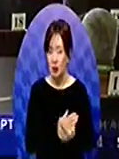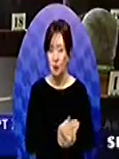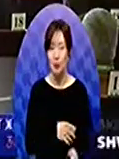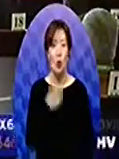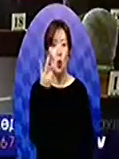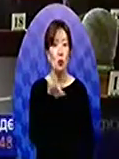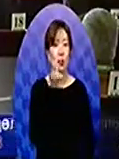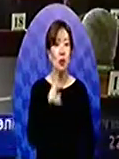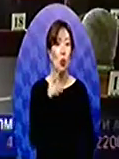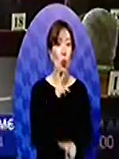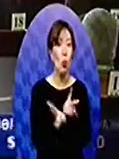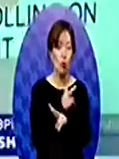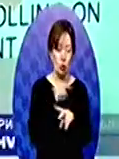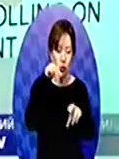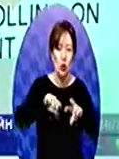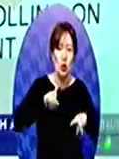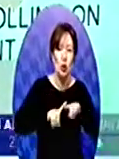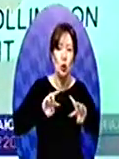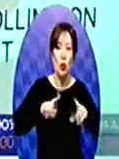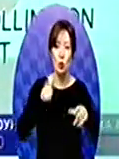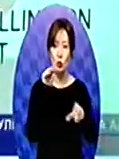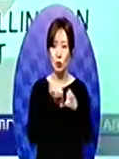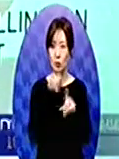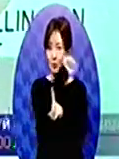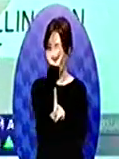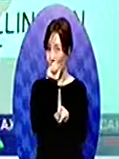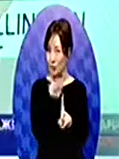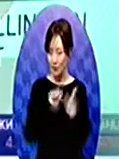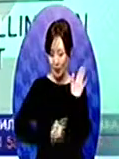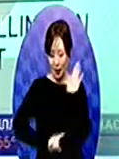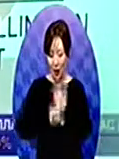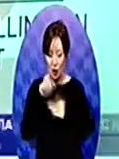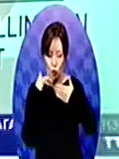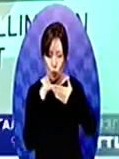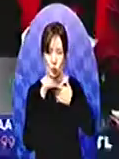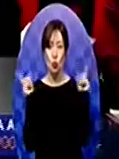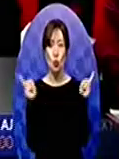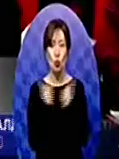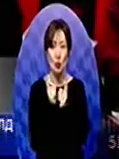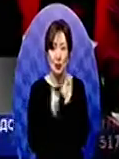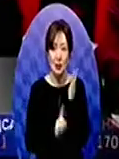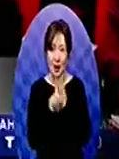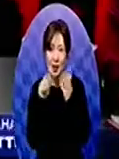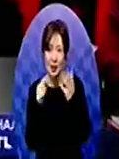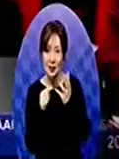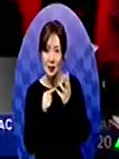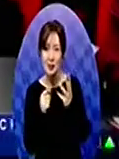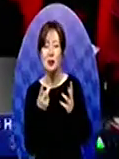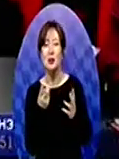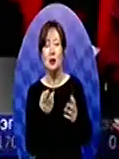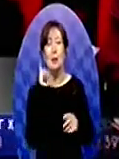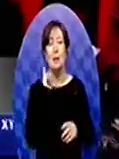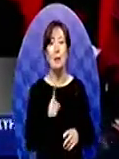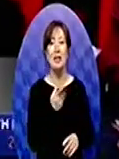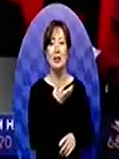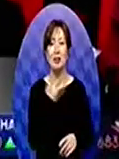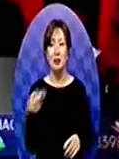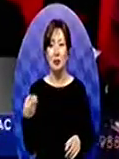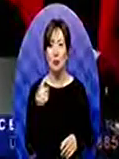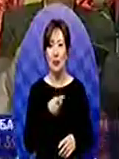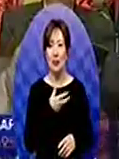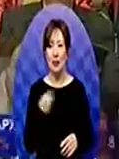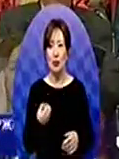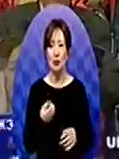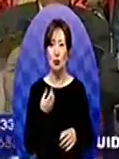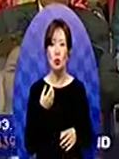өөрчлөлт оруулах асуудлаар явуулах анхдугаар зөвлөлдөх уулзалтын эхний үе шатны санал асуулгад нийт 1510 гаруй